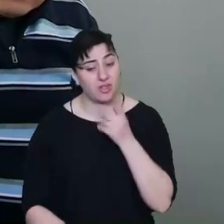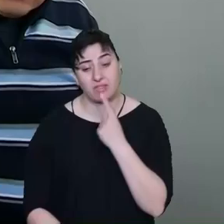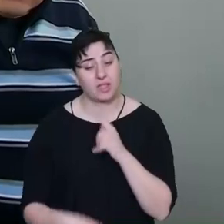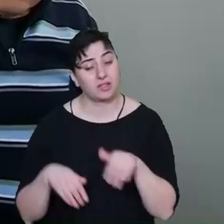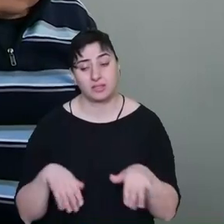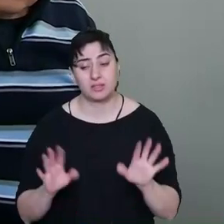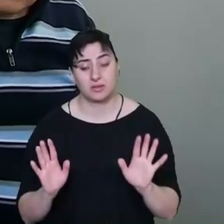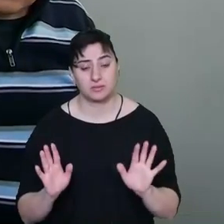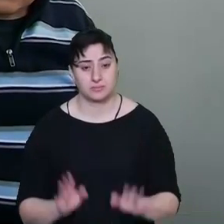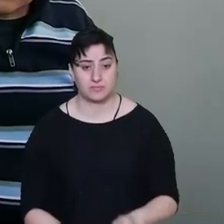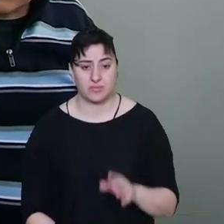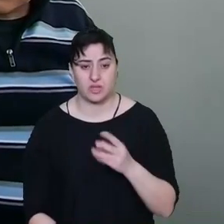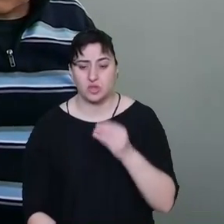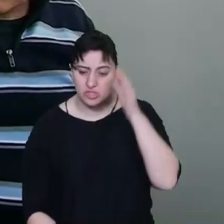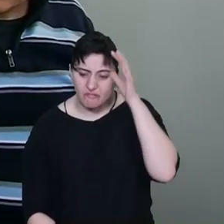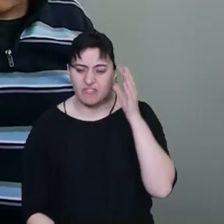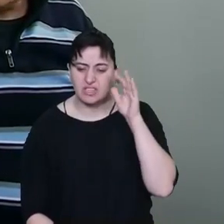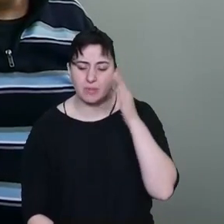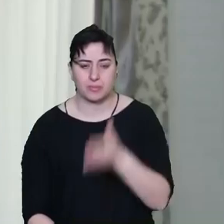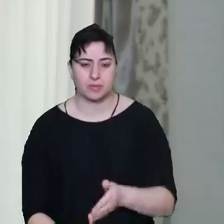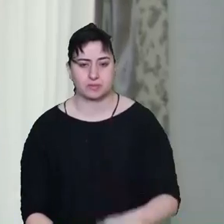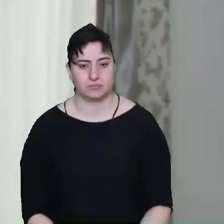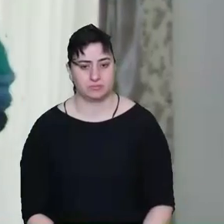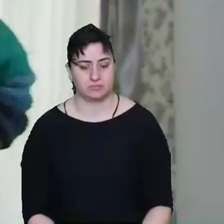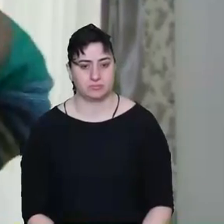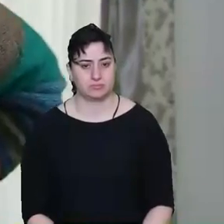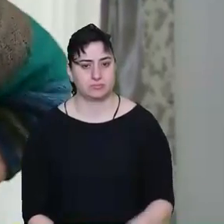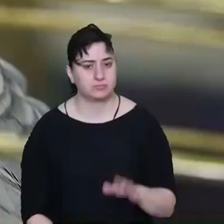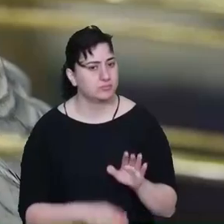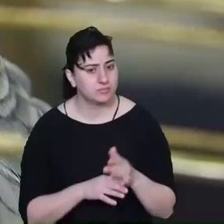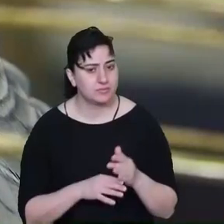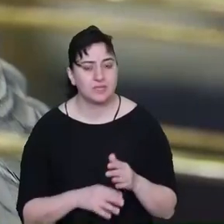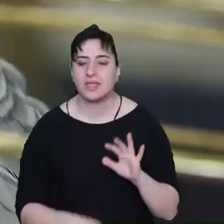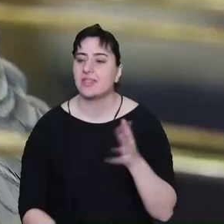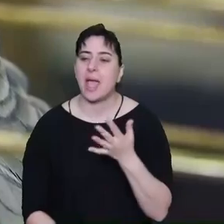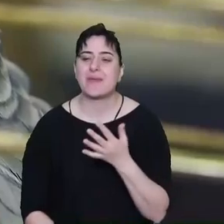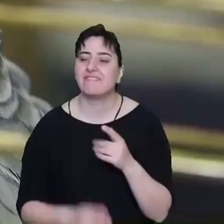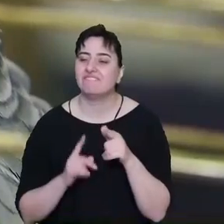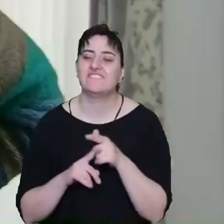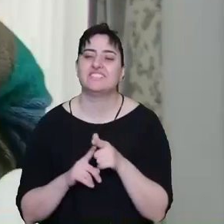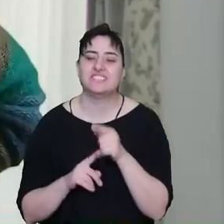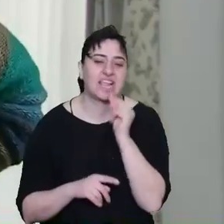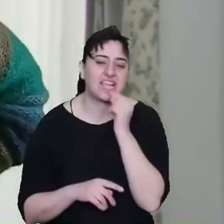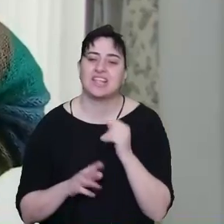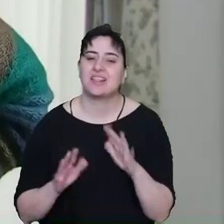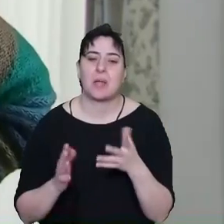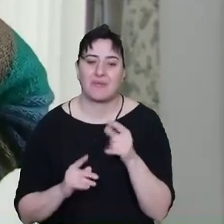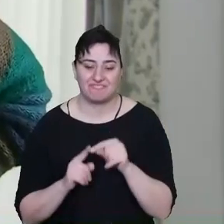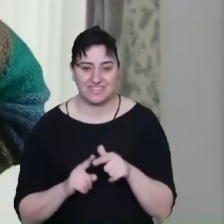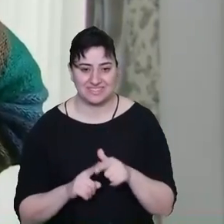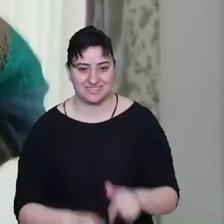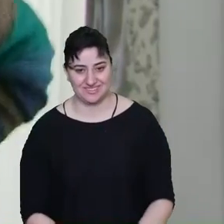tatlı matlı bir kuş değil abla. Saf salak kuş beyinli bir şey. İyi ki. Ne haber fıstık? Ne haber fıstık?